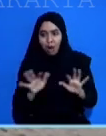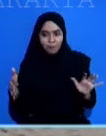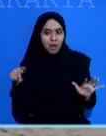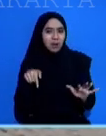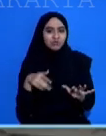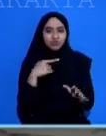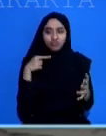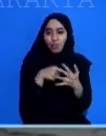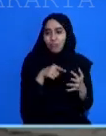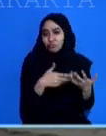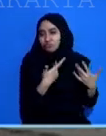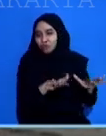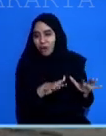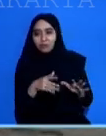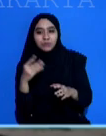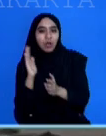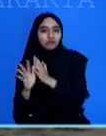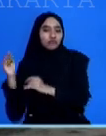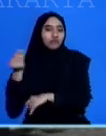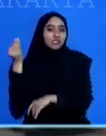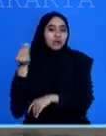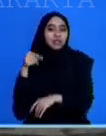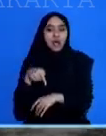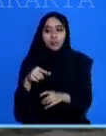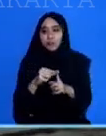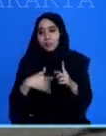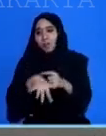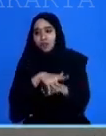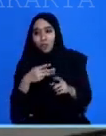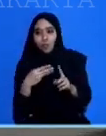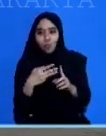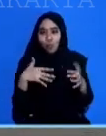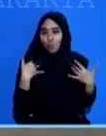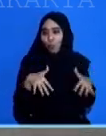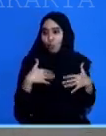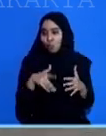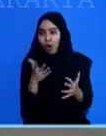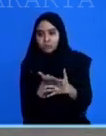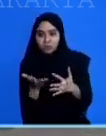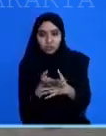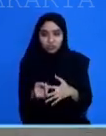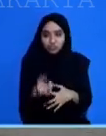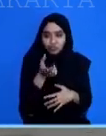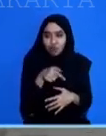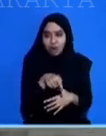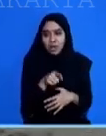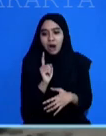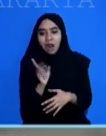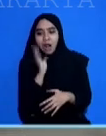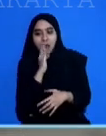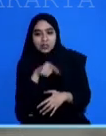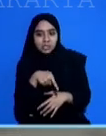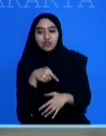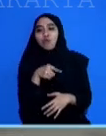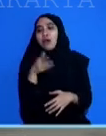atau ya libur. Panorama Pantai Bidara yang menawan serta aksesnya yang mudah dijangkau menjadi alasan para wisatawan memilih